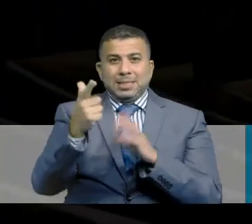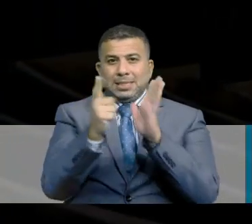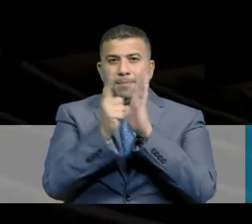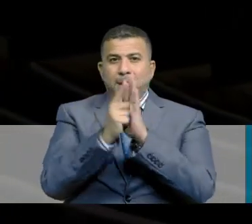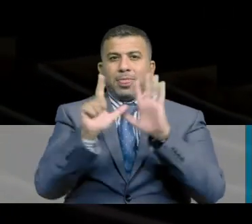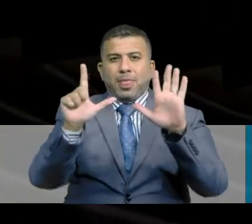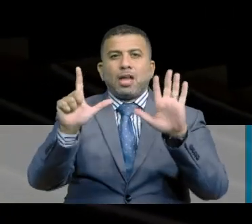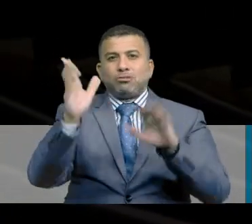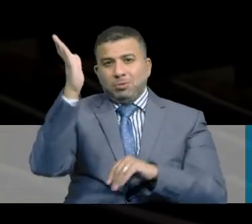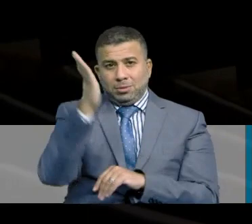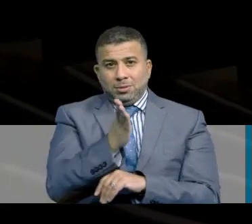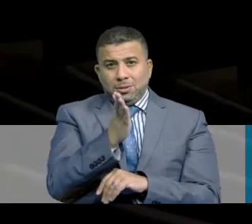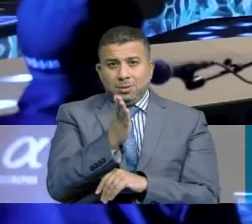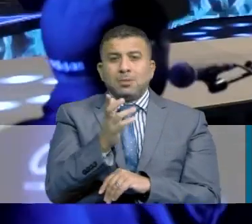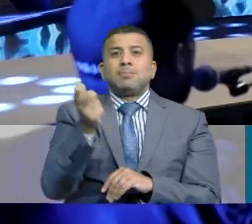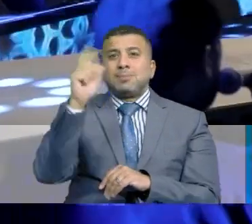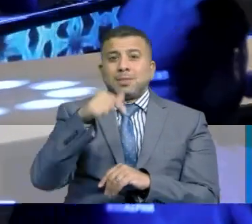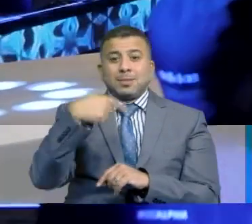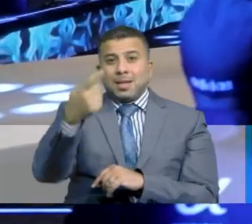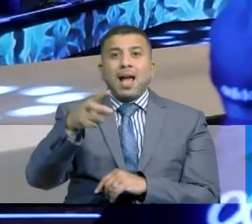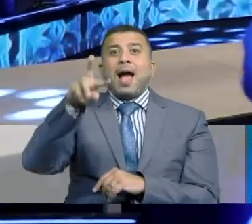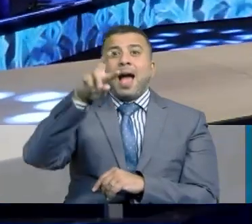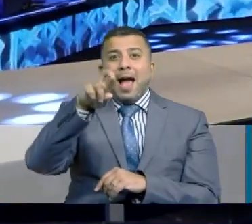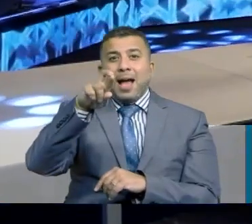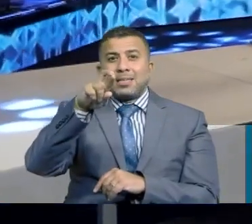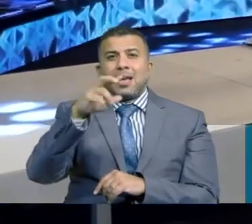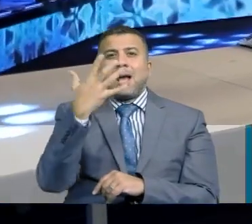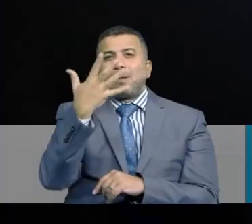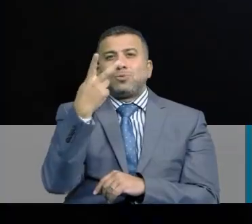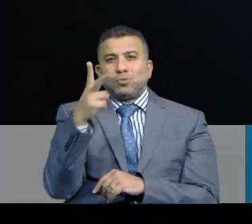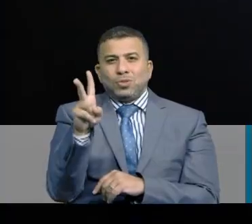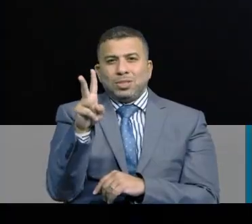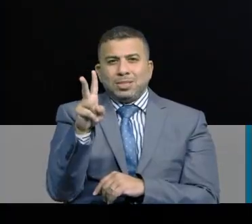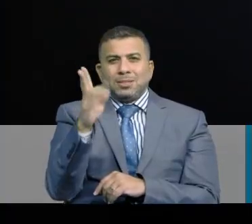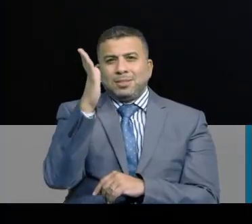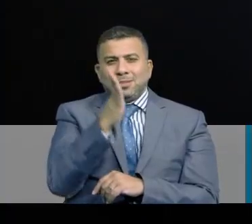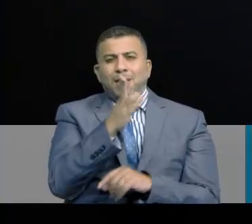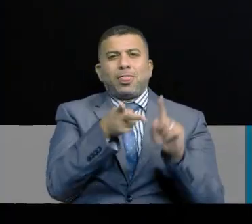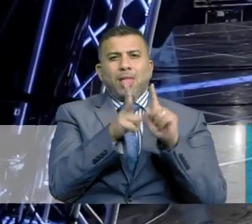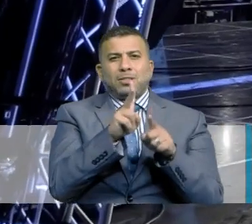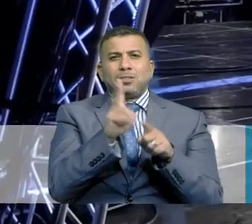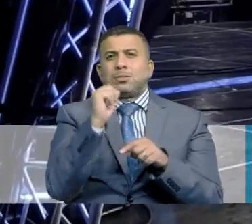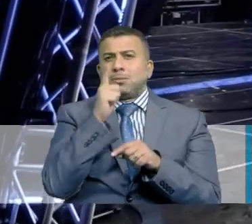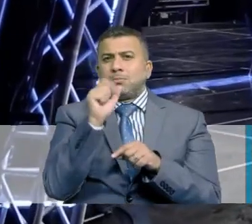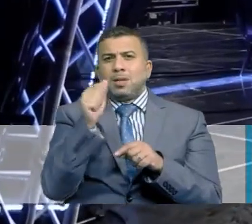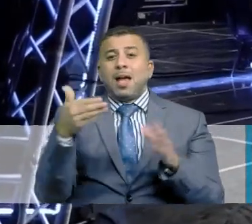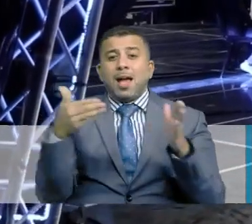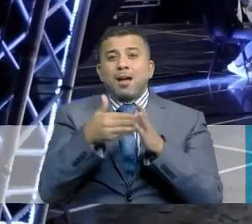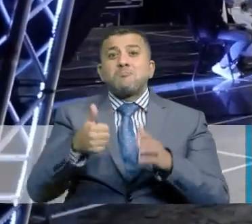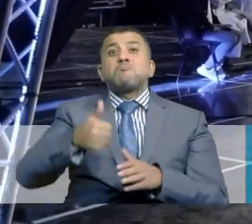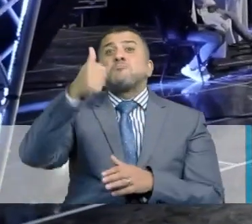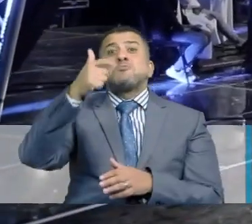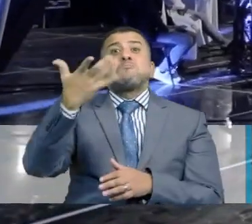ديسمبر لتتبعها السهرة الثالثة يوم الأحد 25 من ديسمبر، وهي التي سيتم فيها تتويج